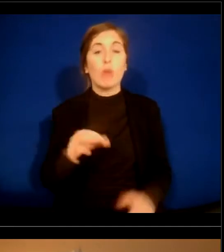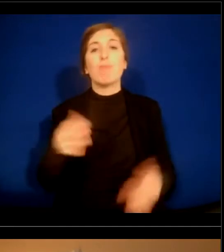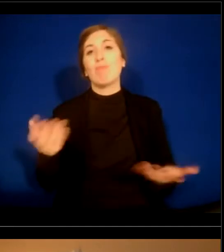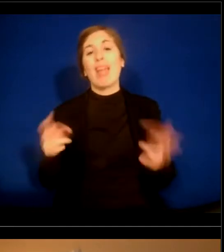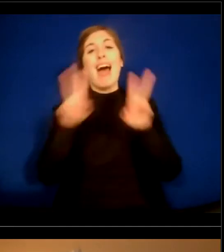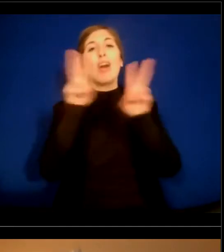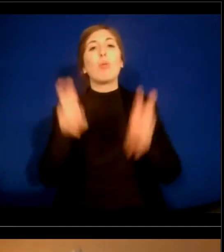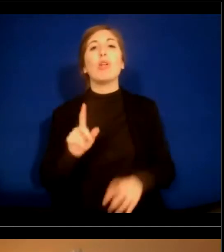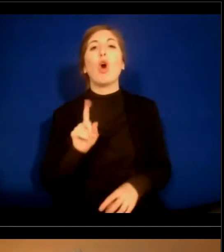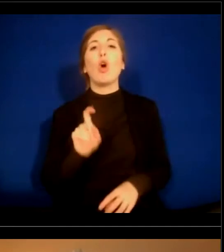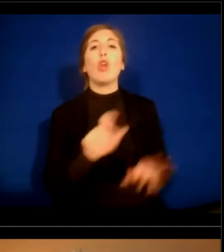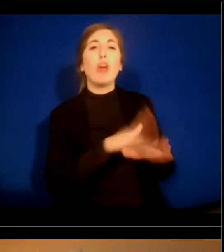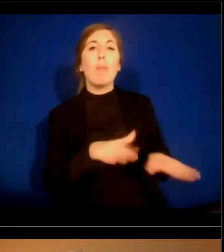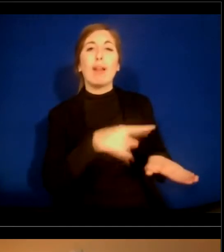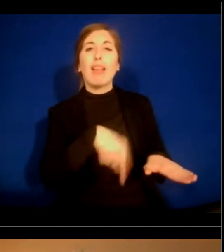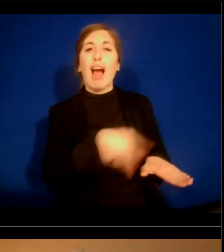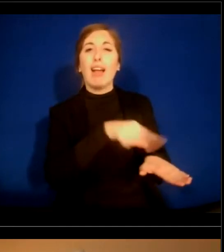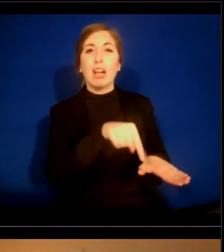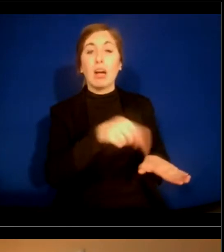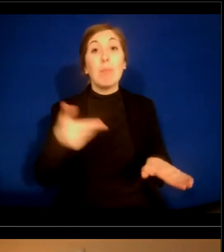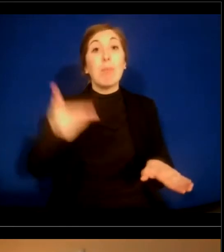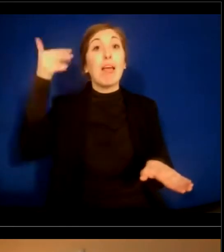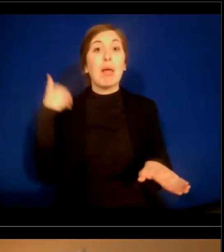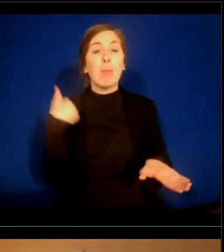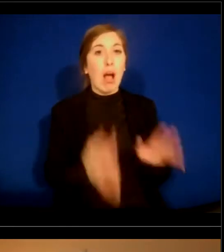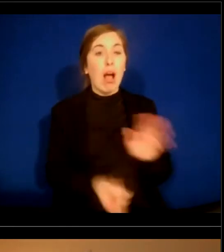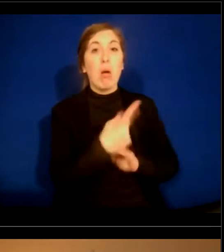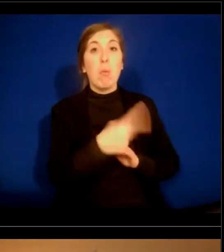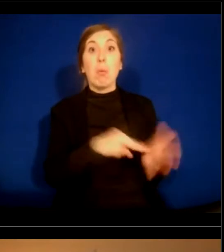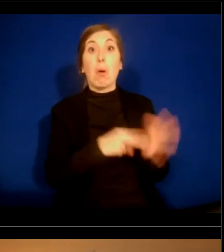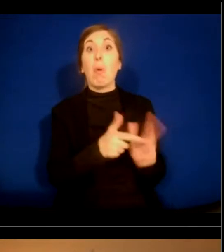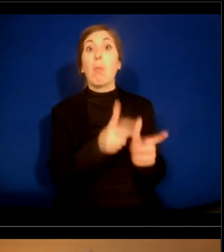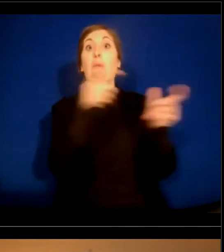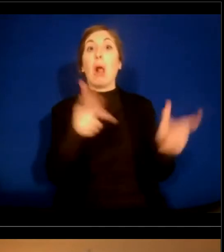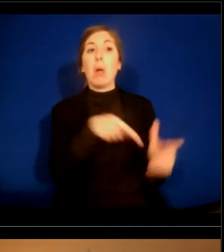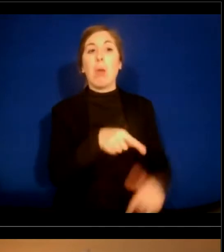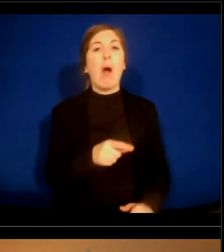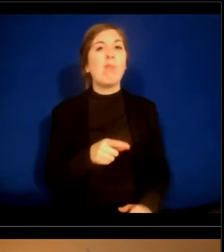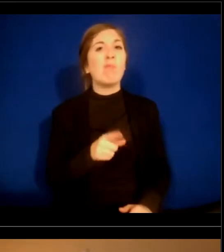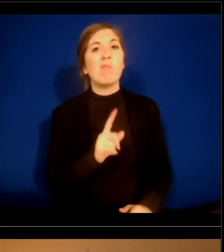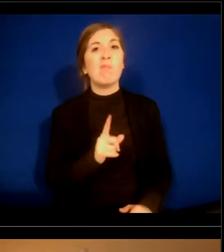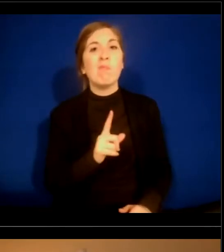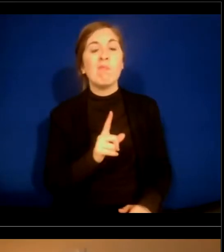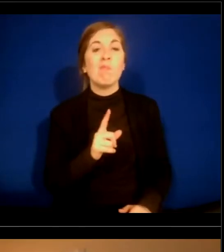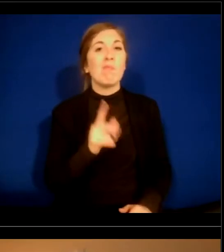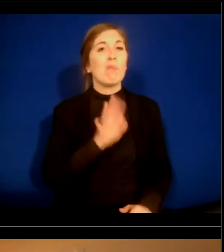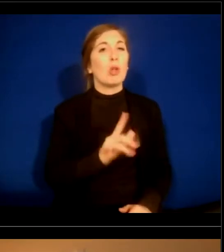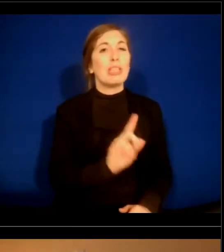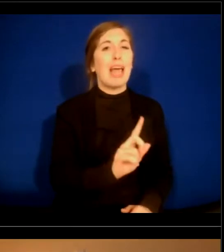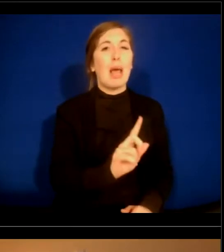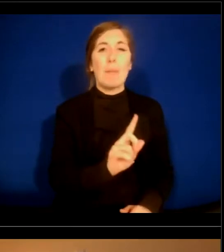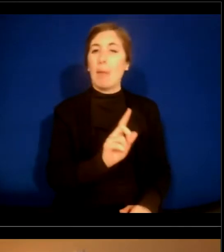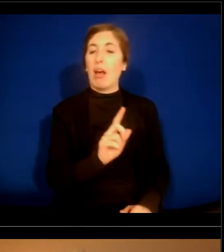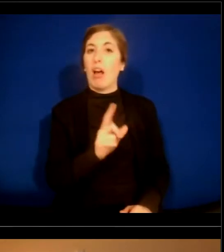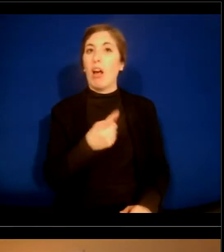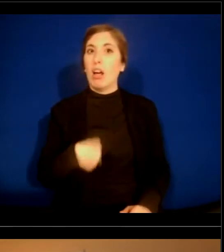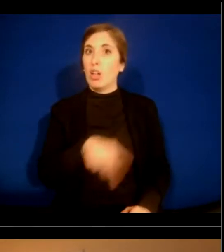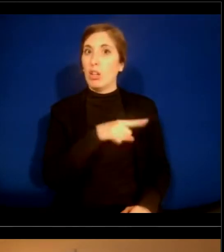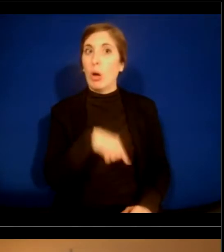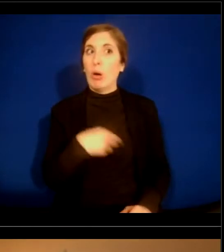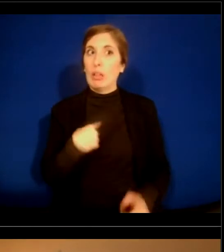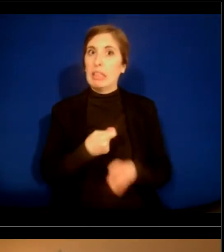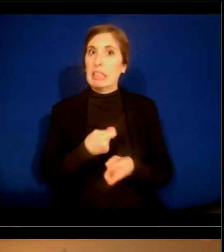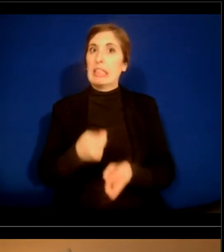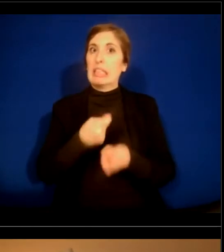non era visto come un grande problema e noi abbiamo un po' sollevato il tema di poter aumentare questi tassi di